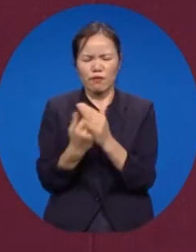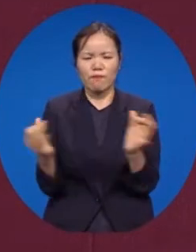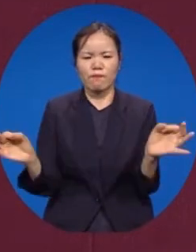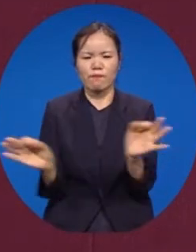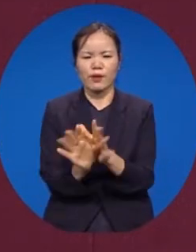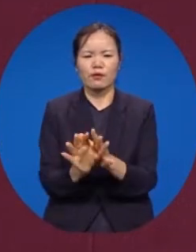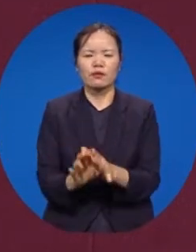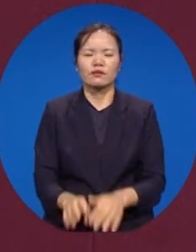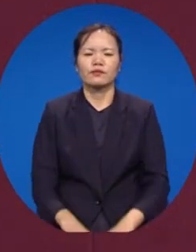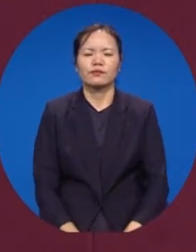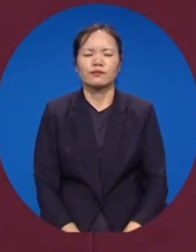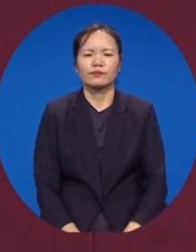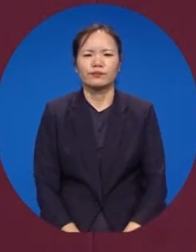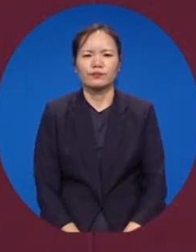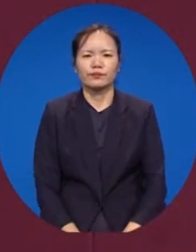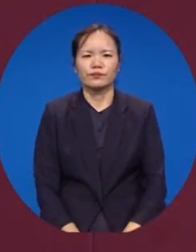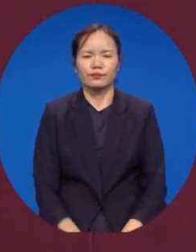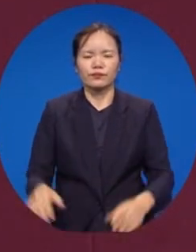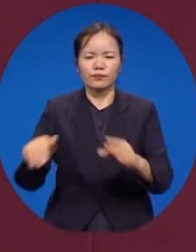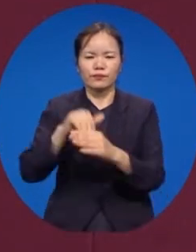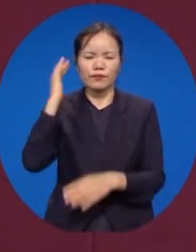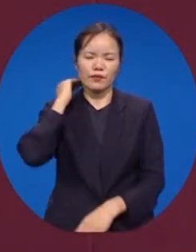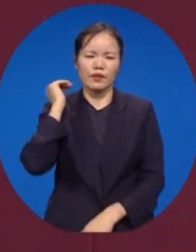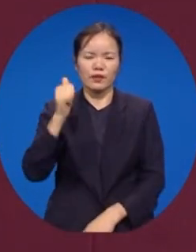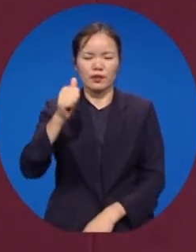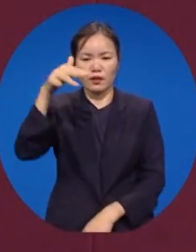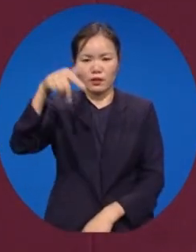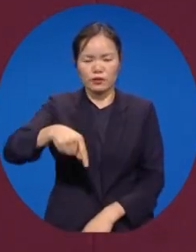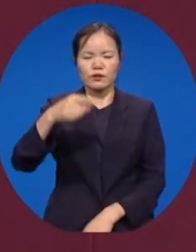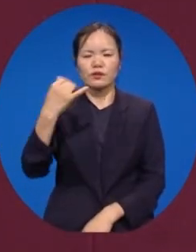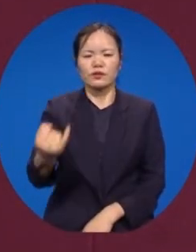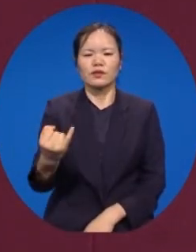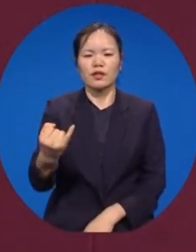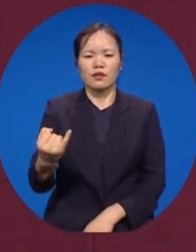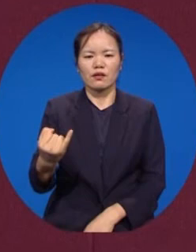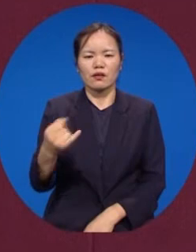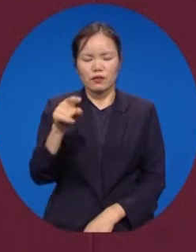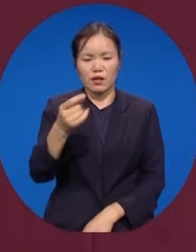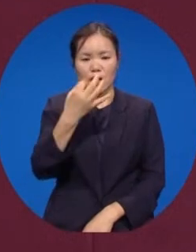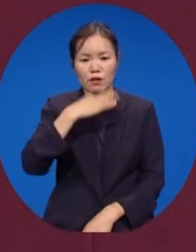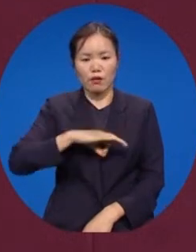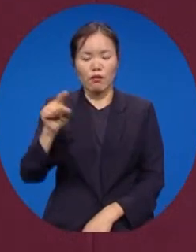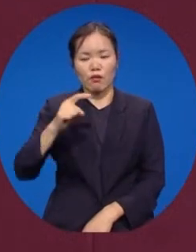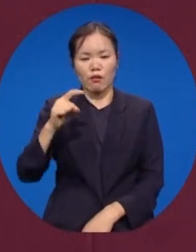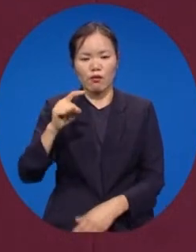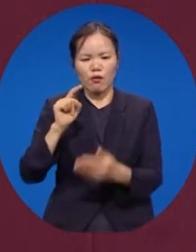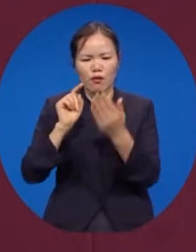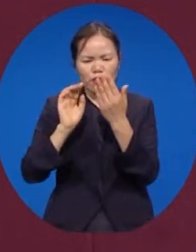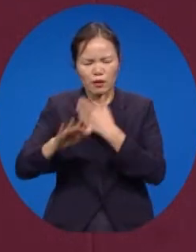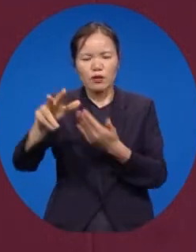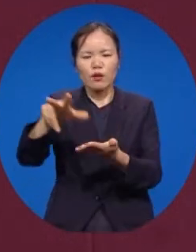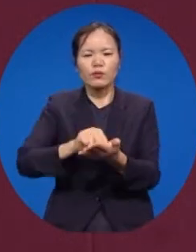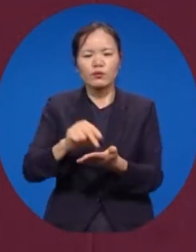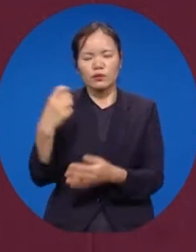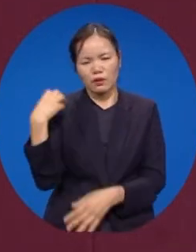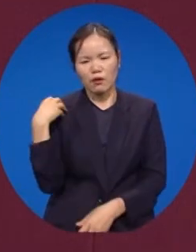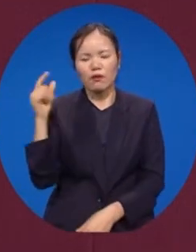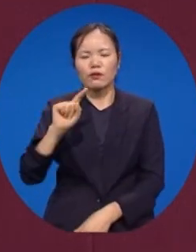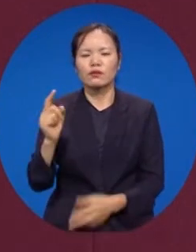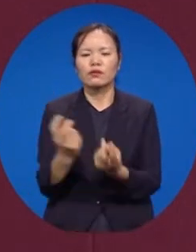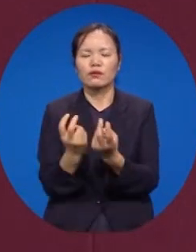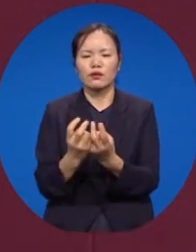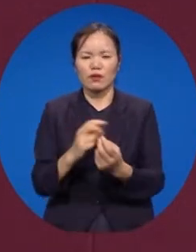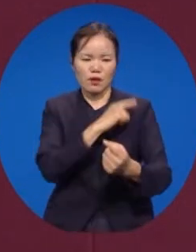있습니다. 문재인 대통령, 추미애 장관, 이 후과를 어떻게 감당하려고 하십니까?